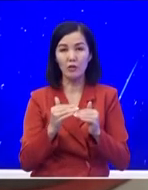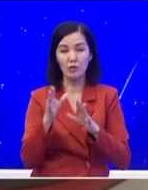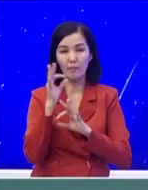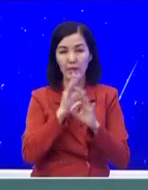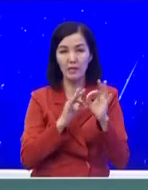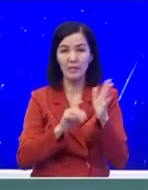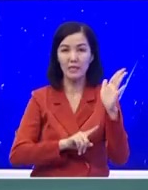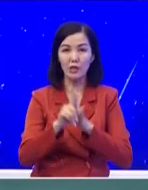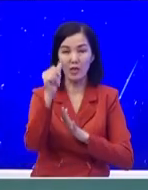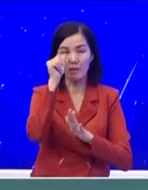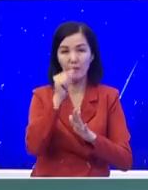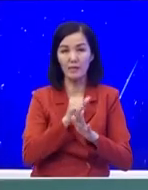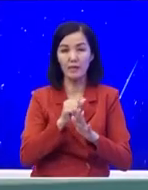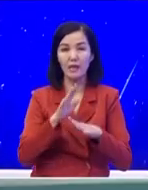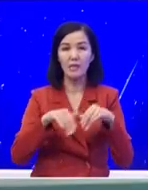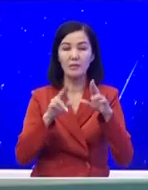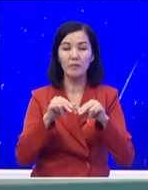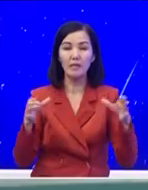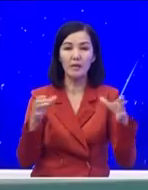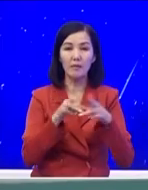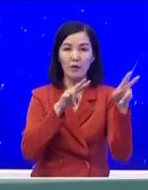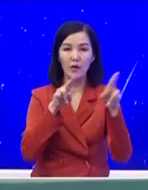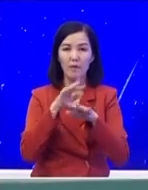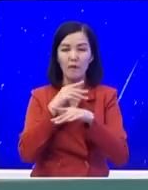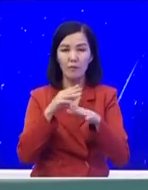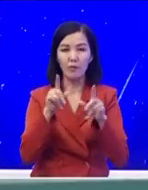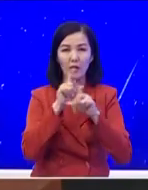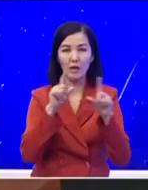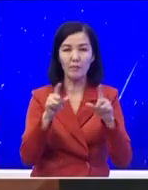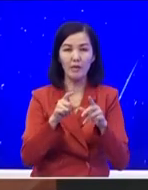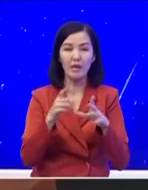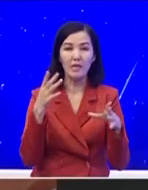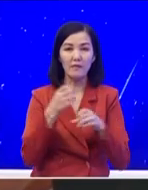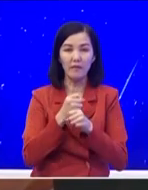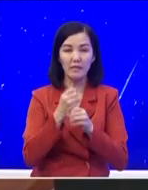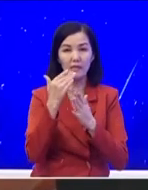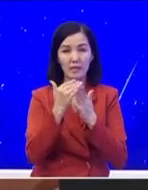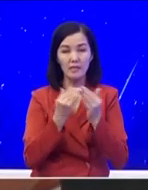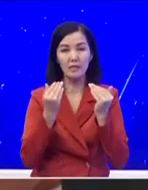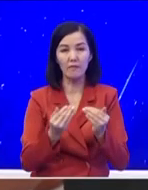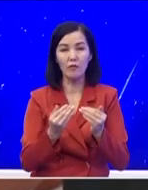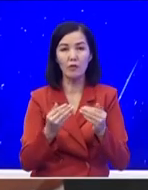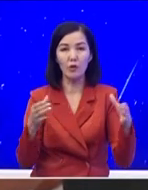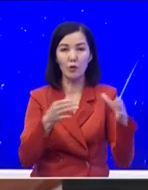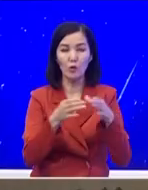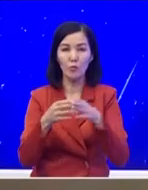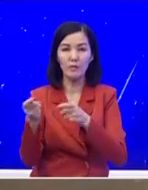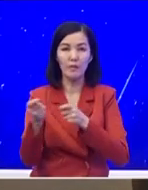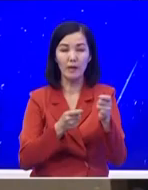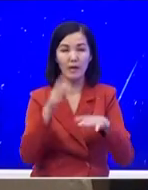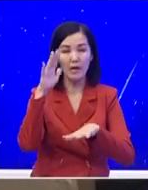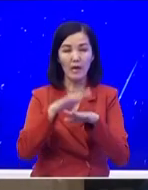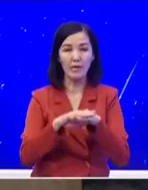начале месяца специальная мониторинговая группа выявила во многих аптеках Талдыкургана дефицит ряда лекарств. Сегодня спецгруппа во главе с заместителем